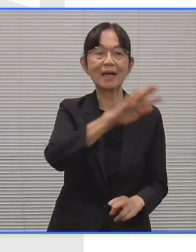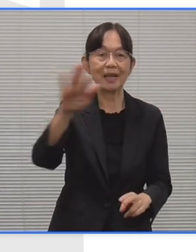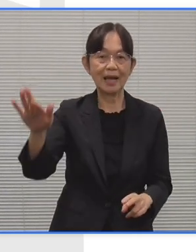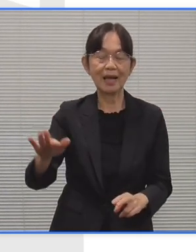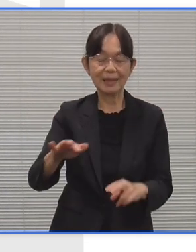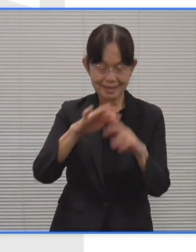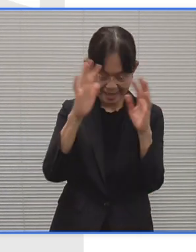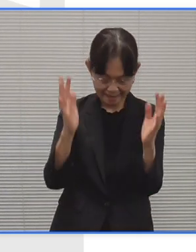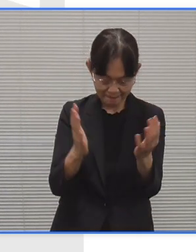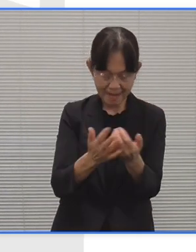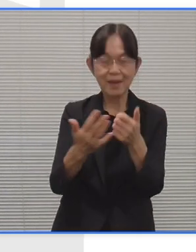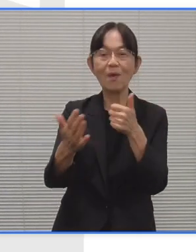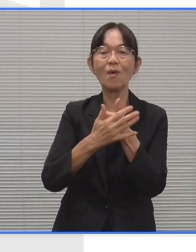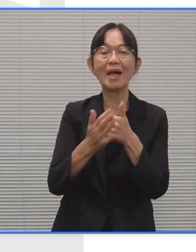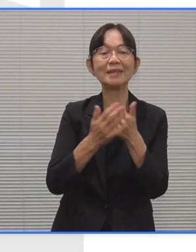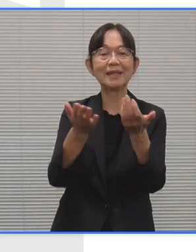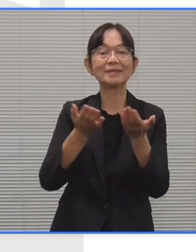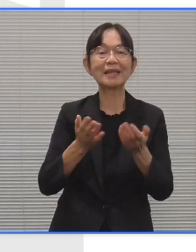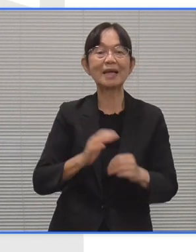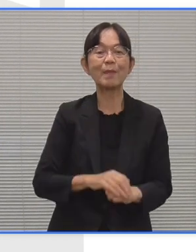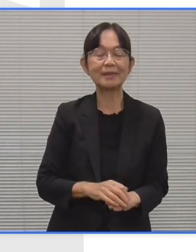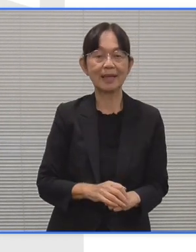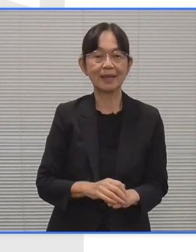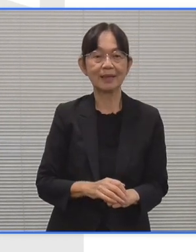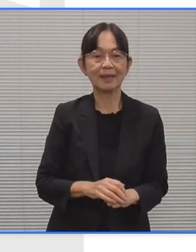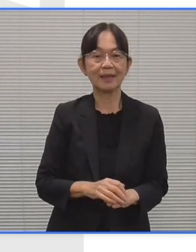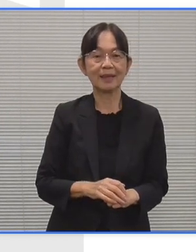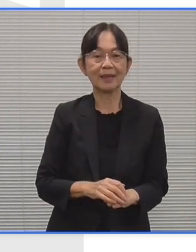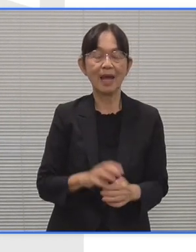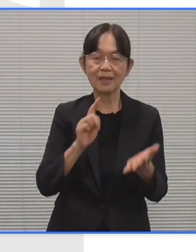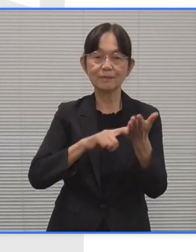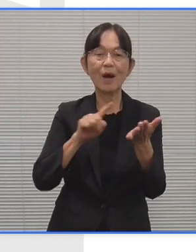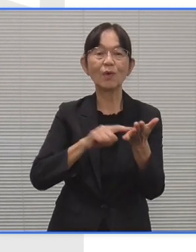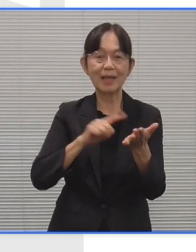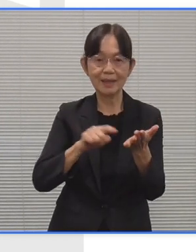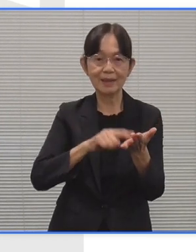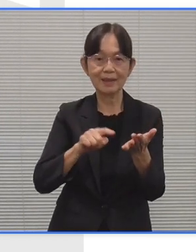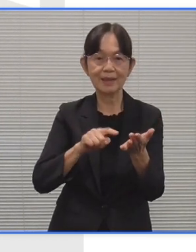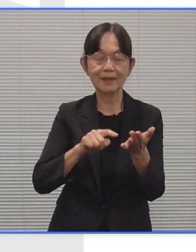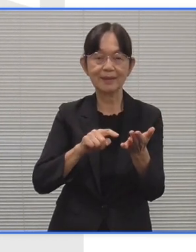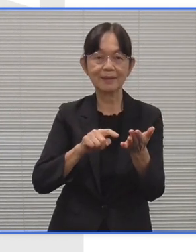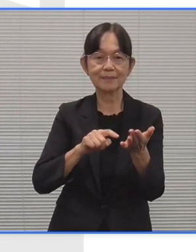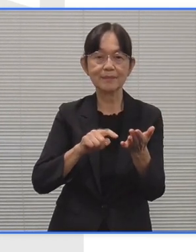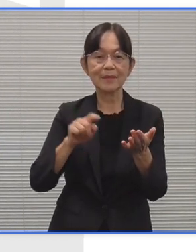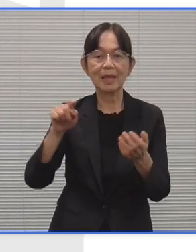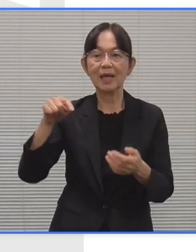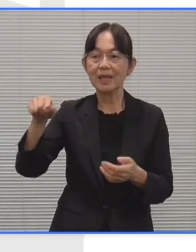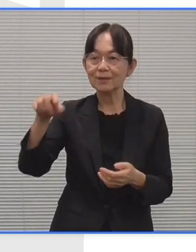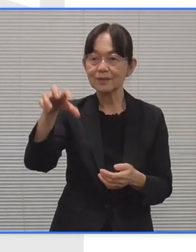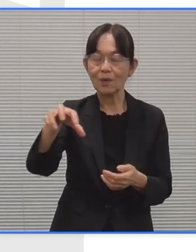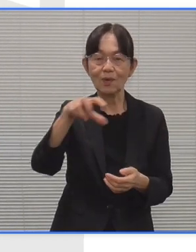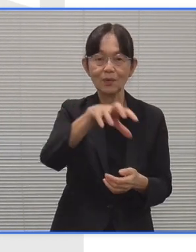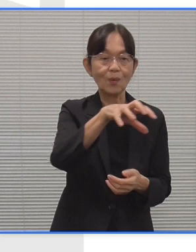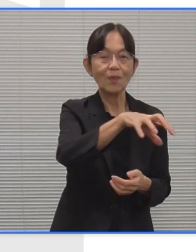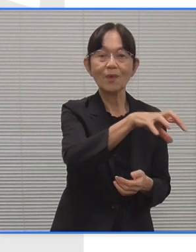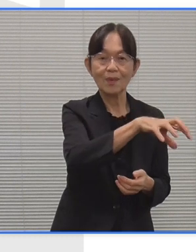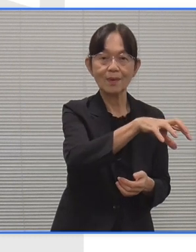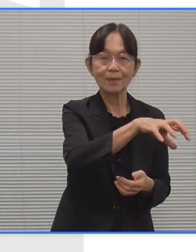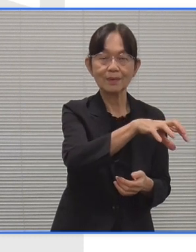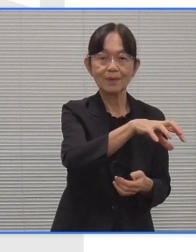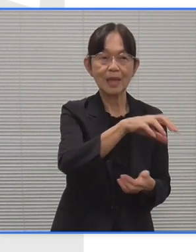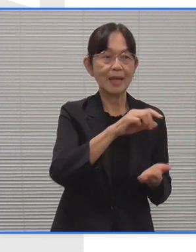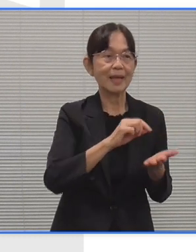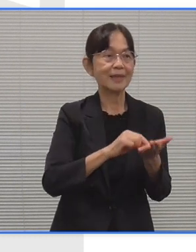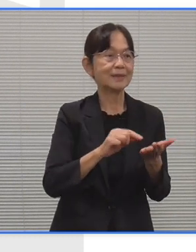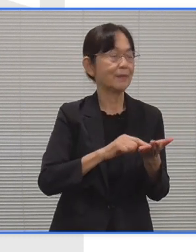面応援で、やります。スマホで、こう行くところ行くところをこうピッてや